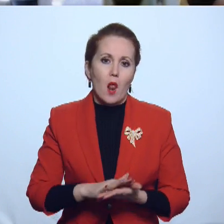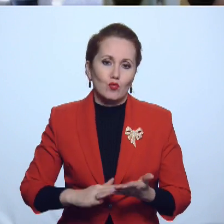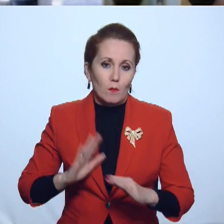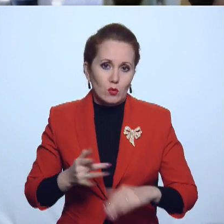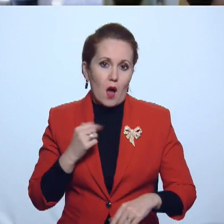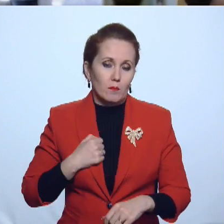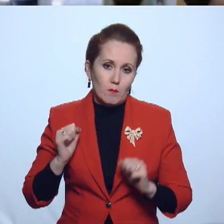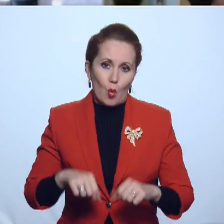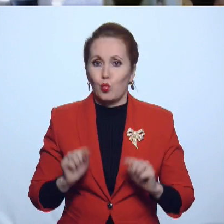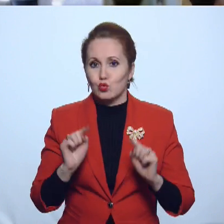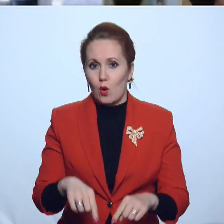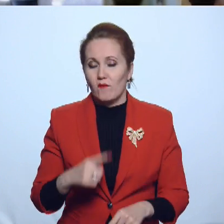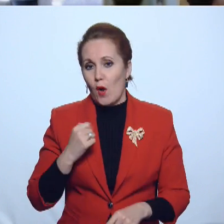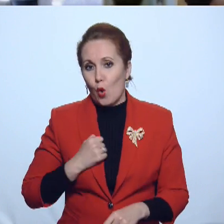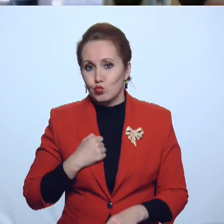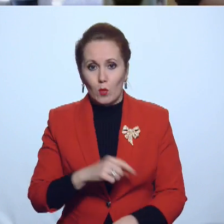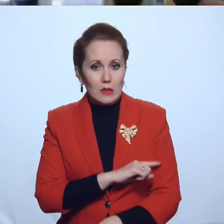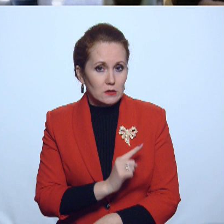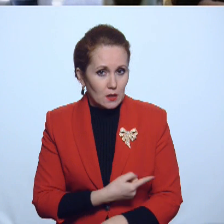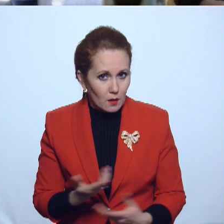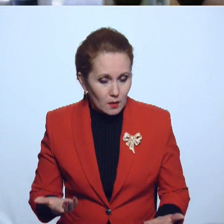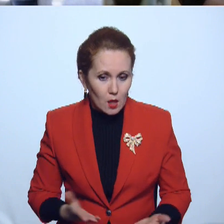после армии я могу устроиться в вооруженные силы,